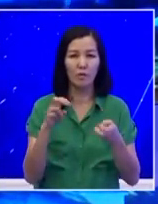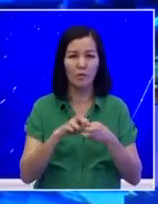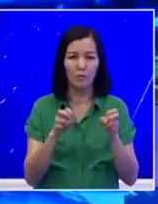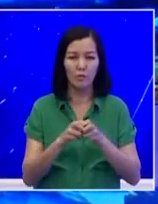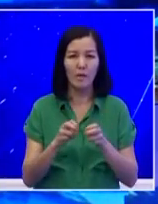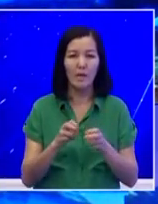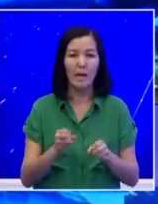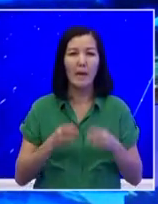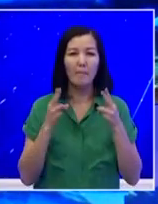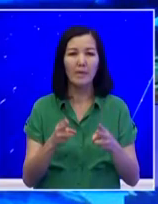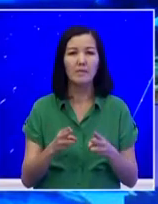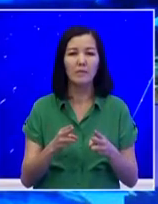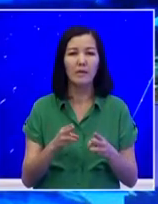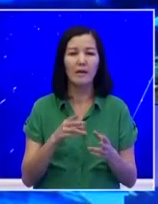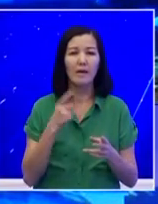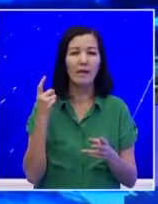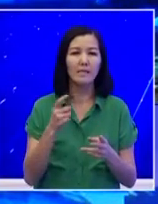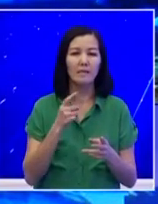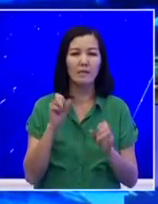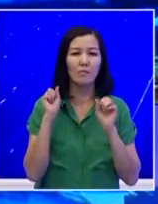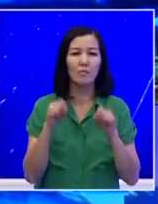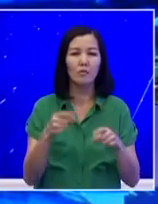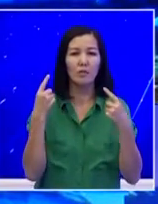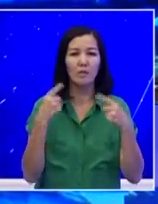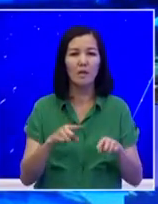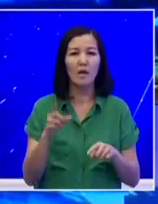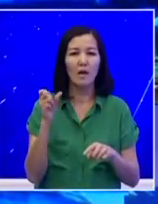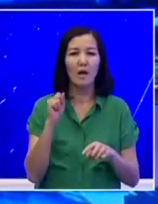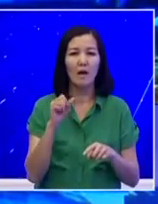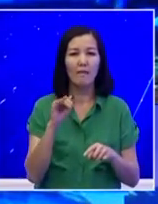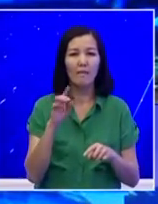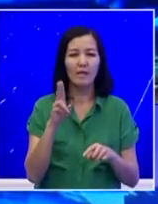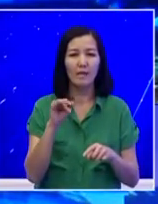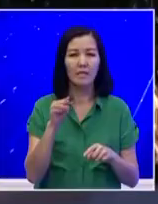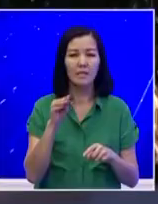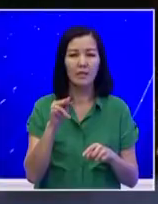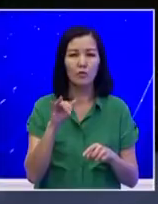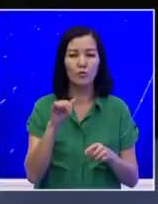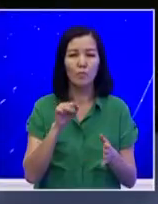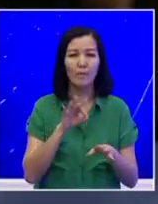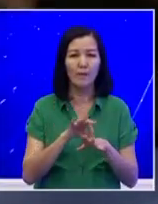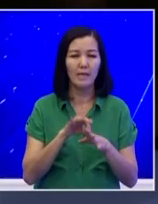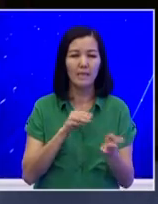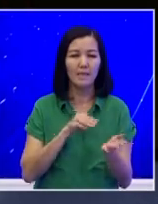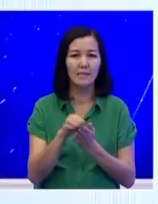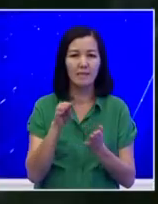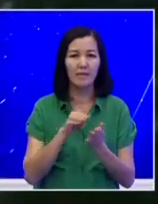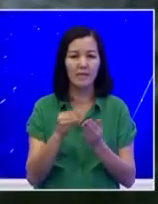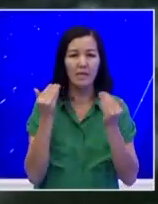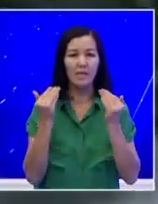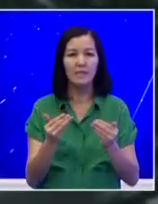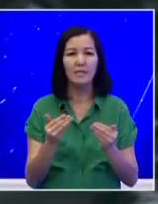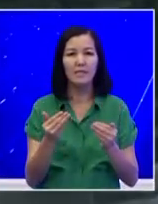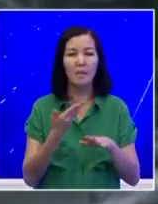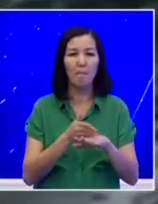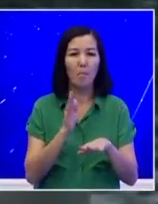еще одной опасностью. Их хозяйство может разорить африканская чума свиней. На передовой борьбы с этим недугом